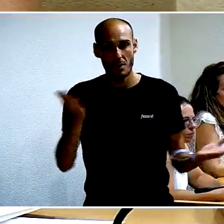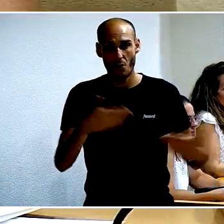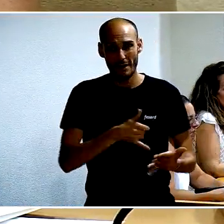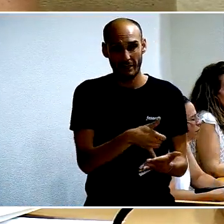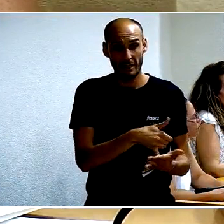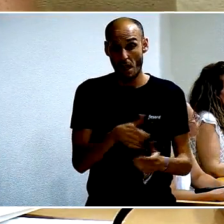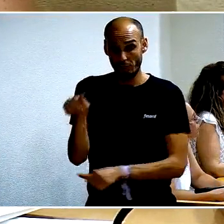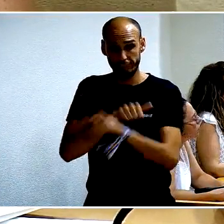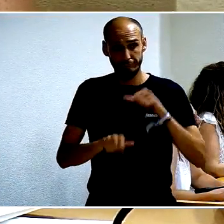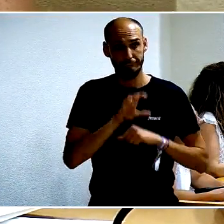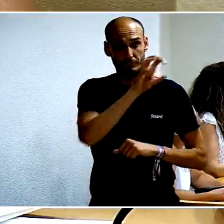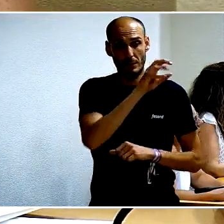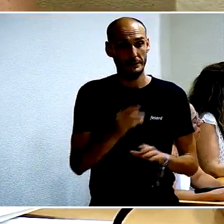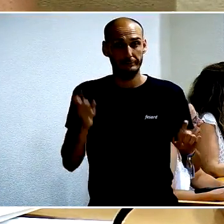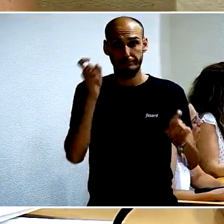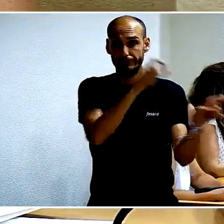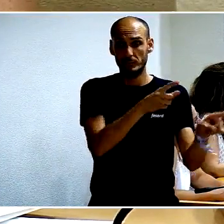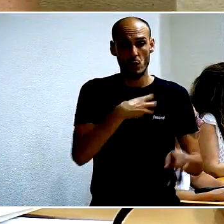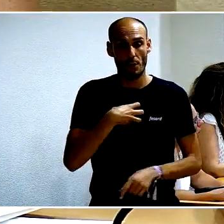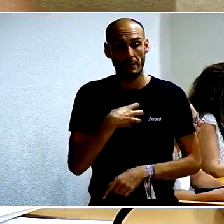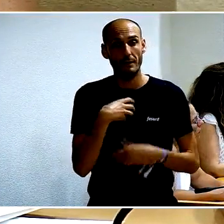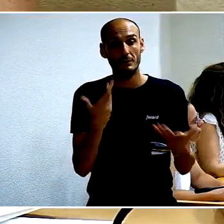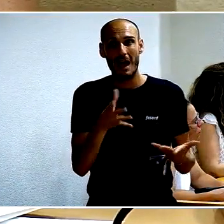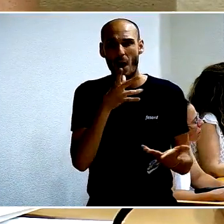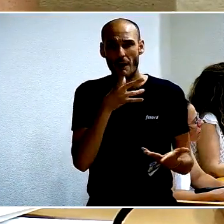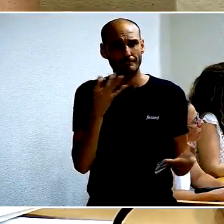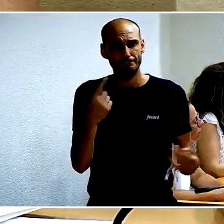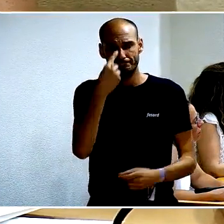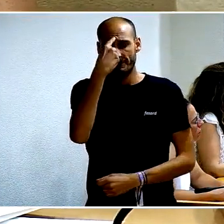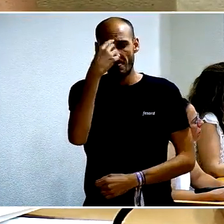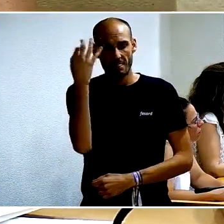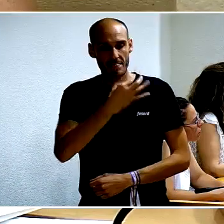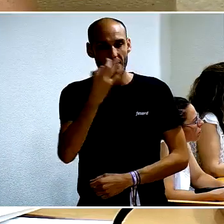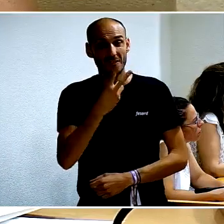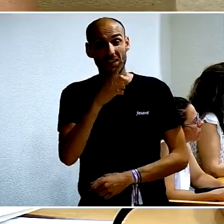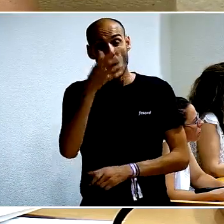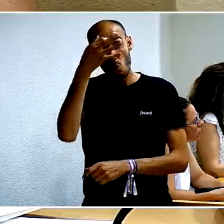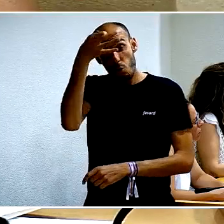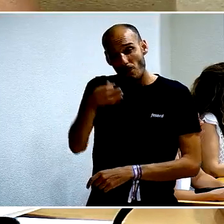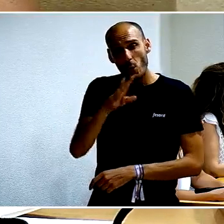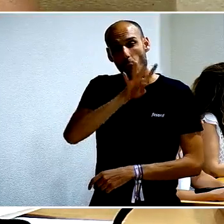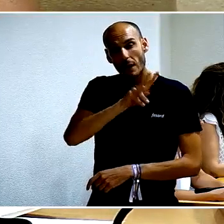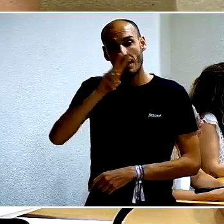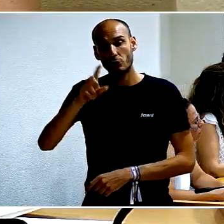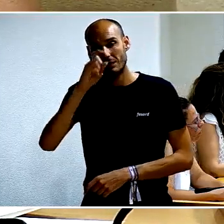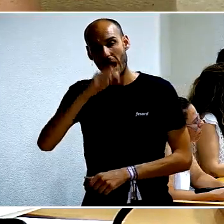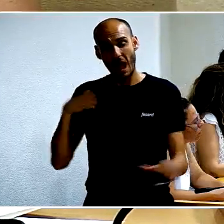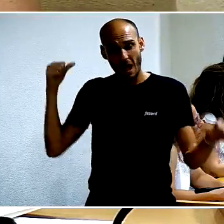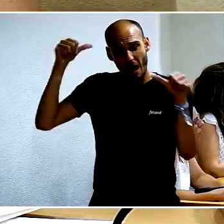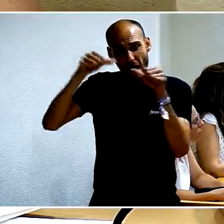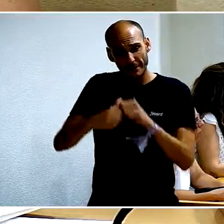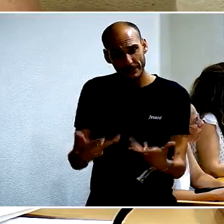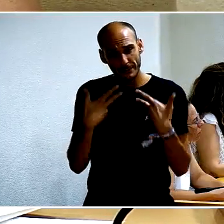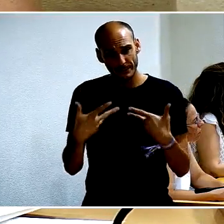ara és el moment de no oblidar-se d'un poble que du 42 anys en esta situació.